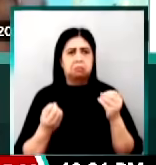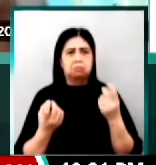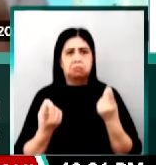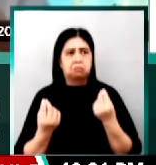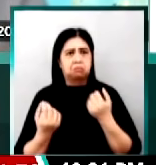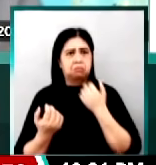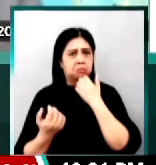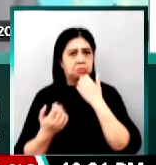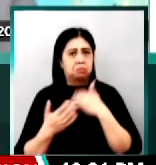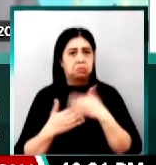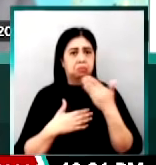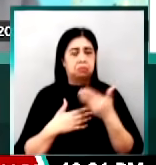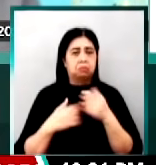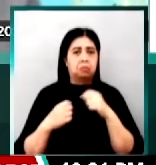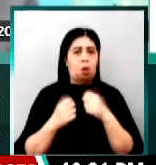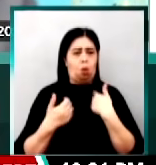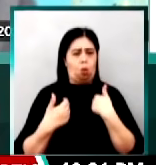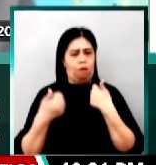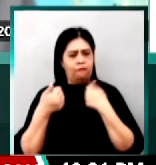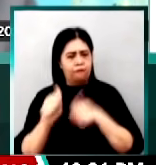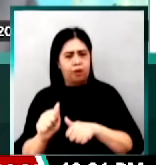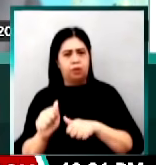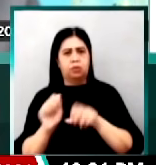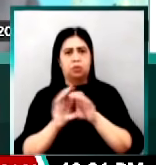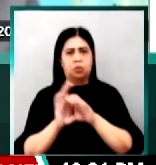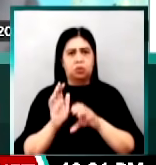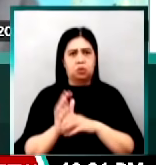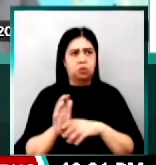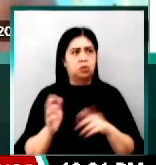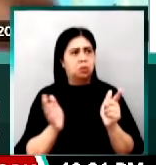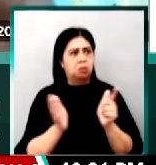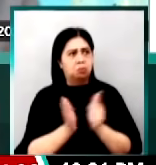sa saligang batas, bawal ang mga Chinese